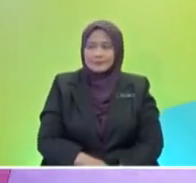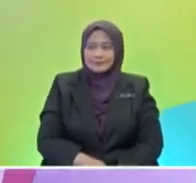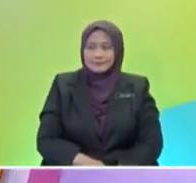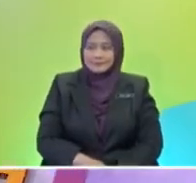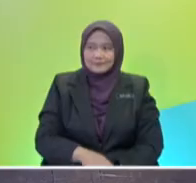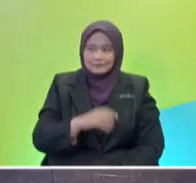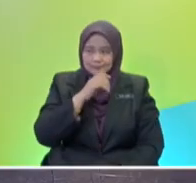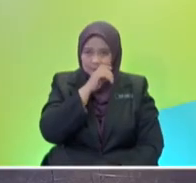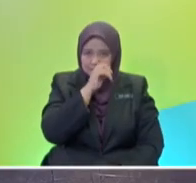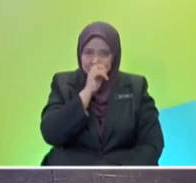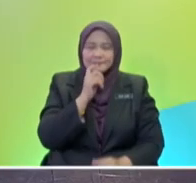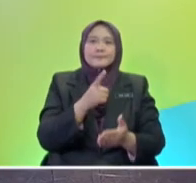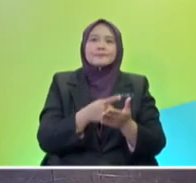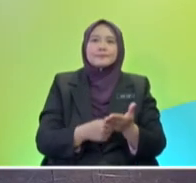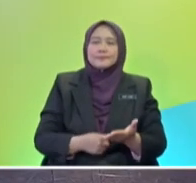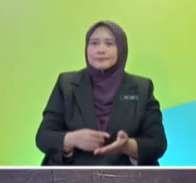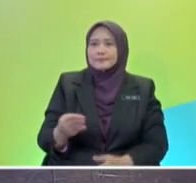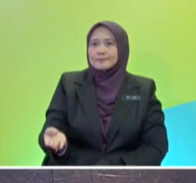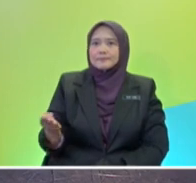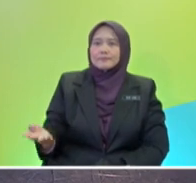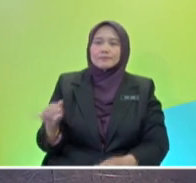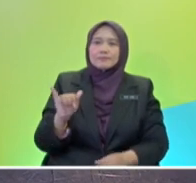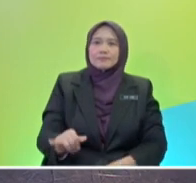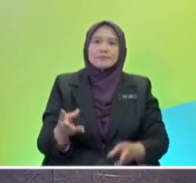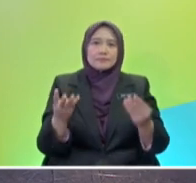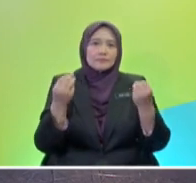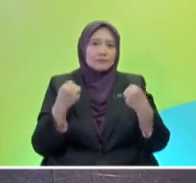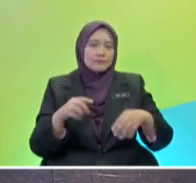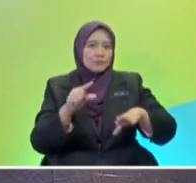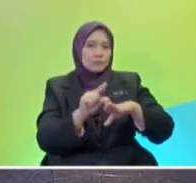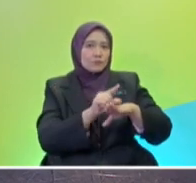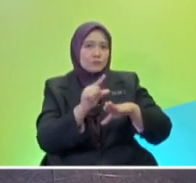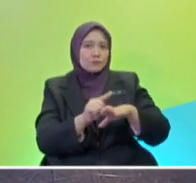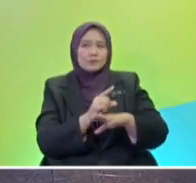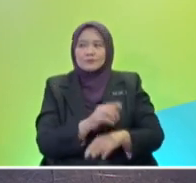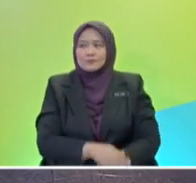apakah bahan-bahan yang kita gunakan untuk activity